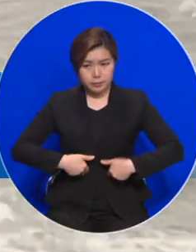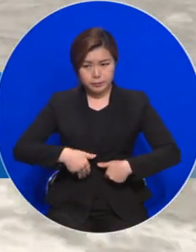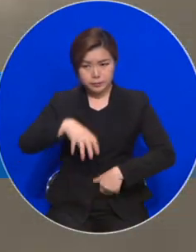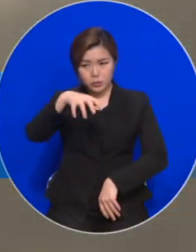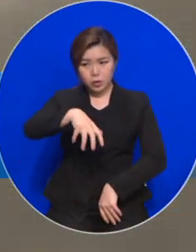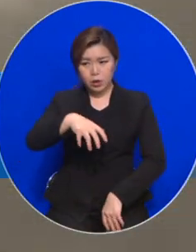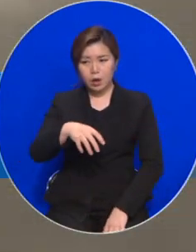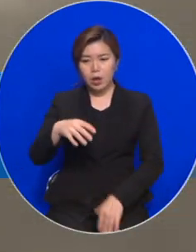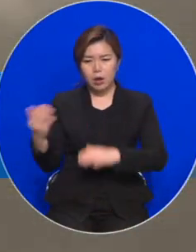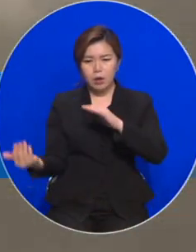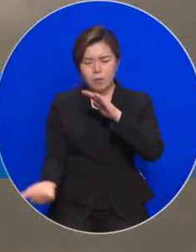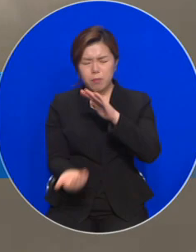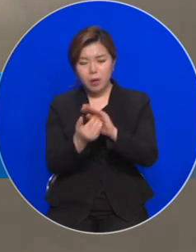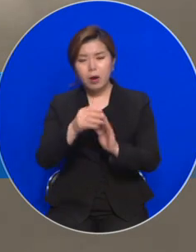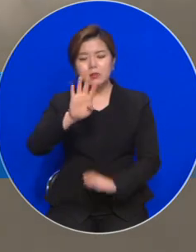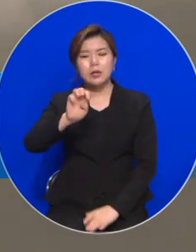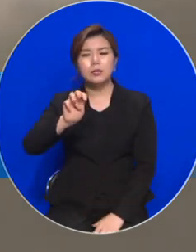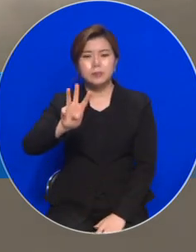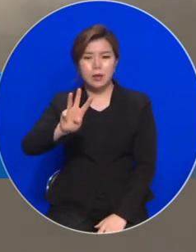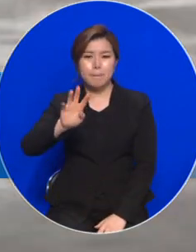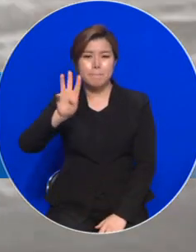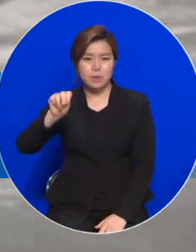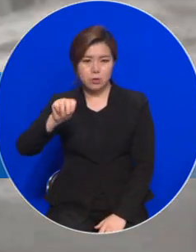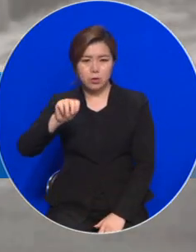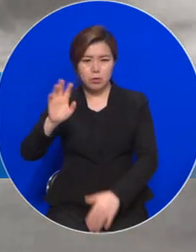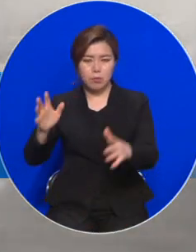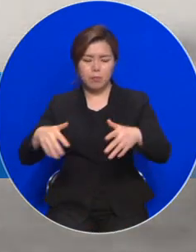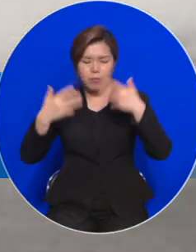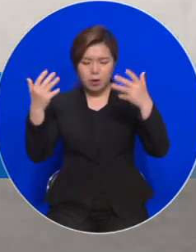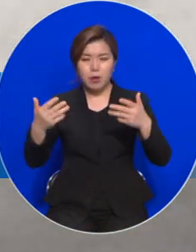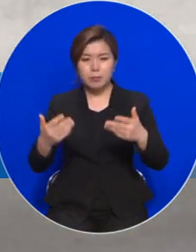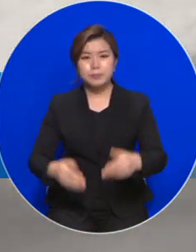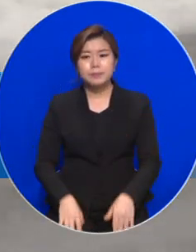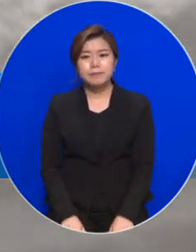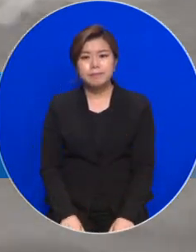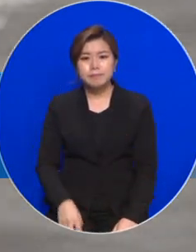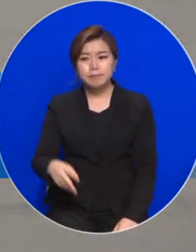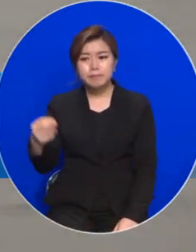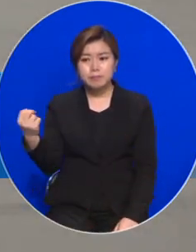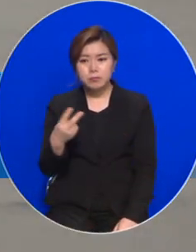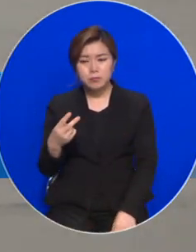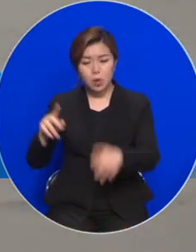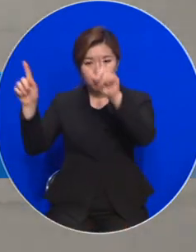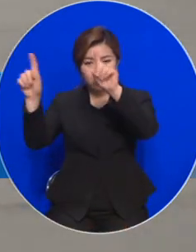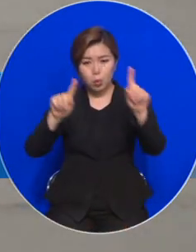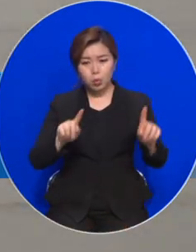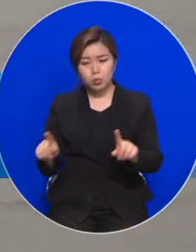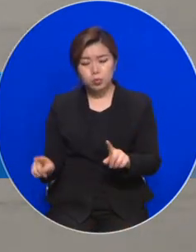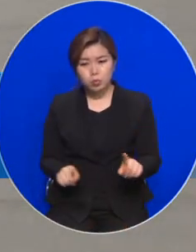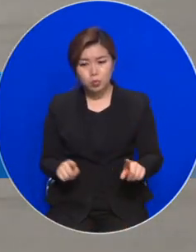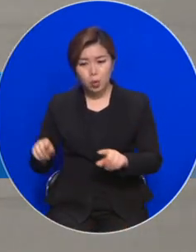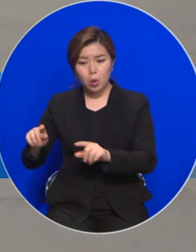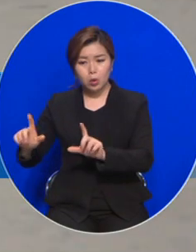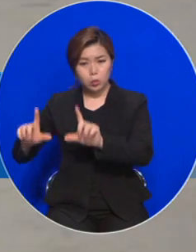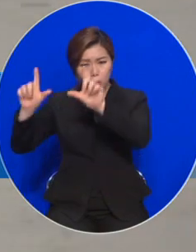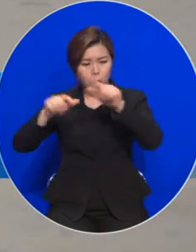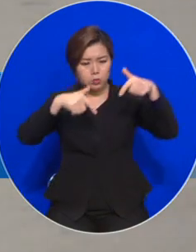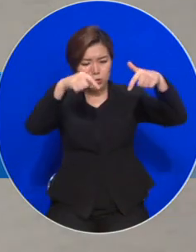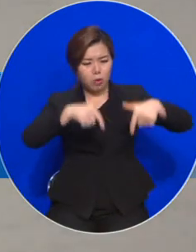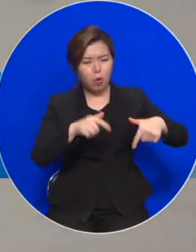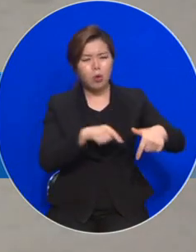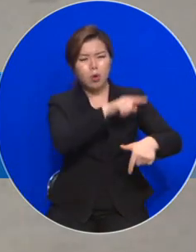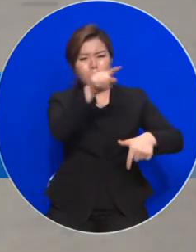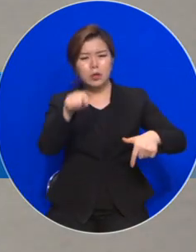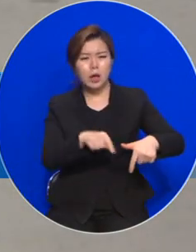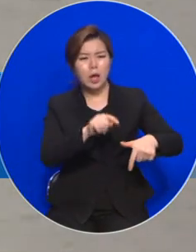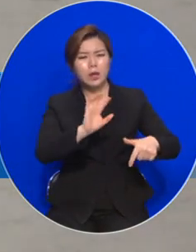초속 43.4m의 최대 순간풍속을 기록했습니다. 동부 지역을 제외한 전국 대부분 지역도 태풍의 강풍 반경